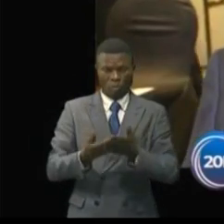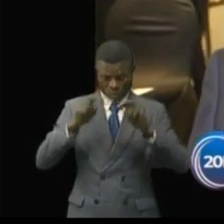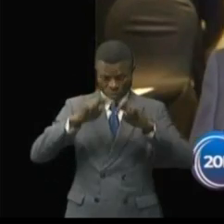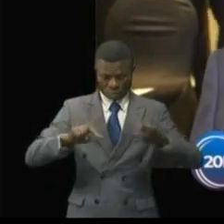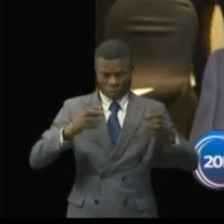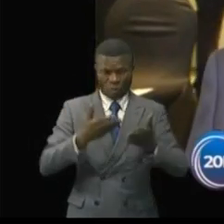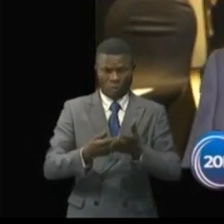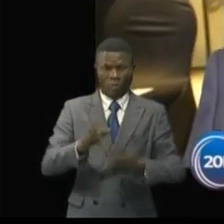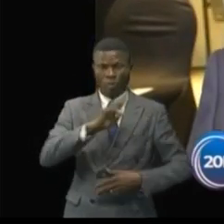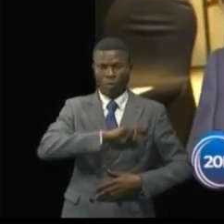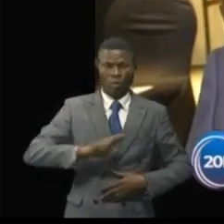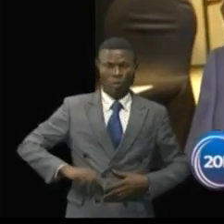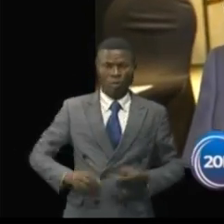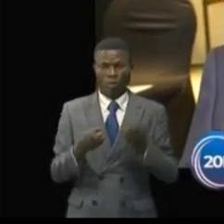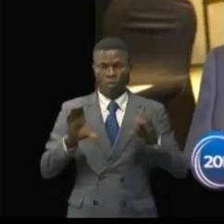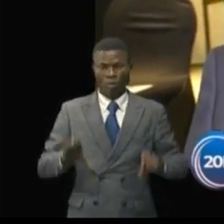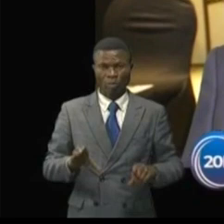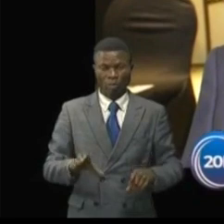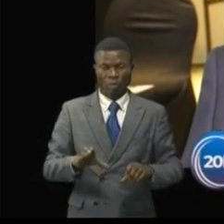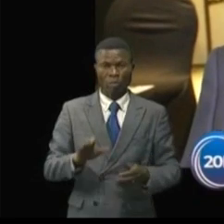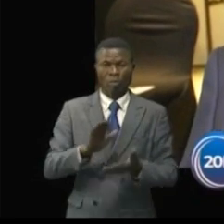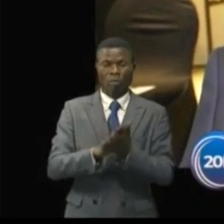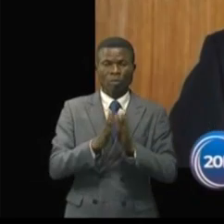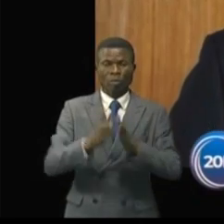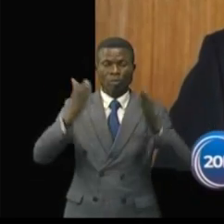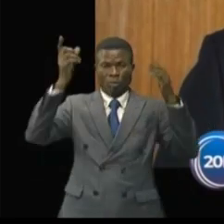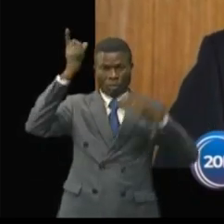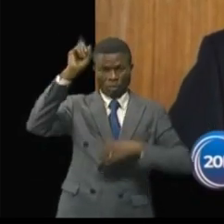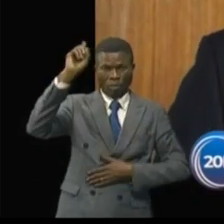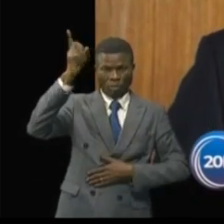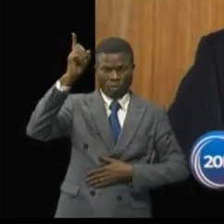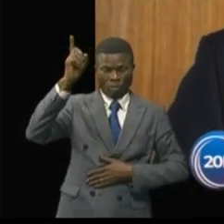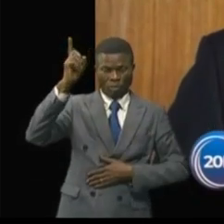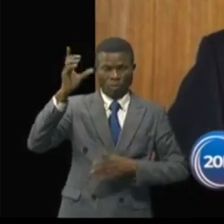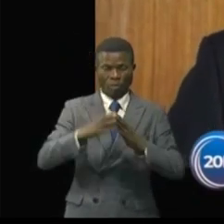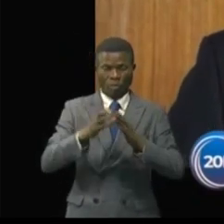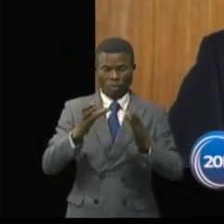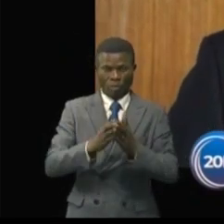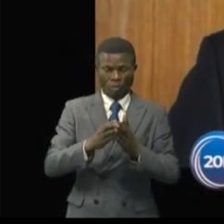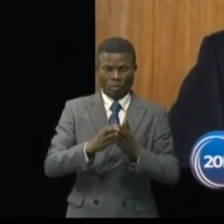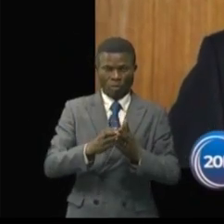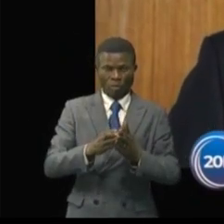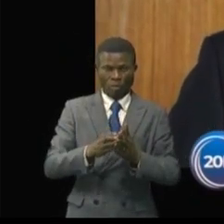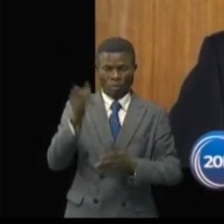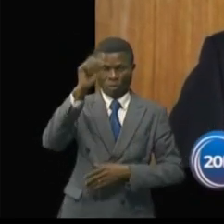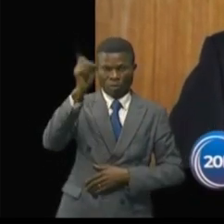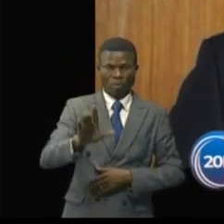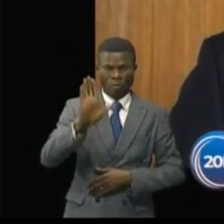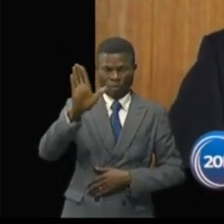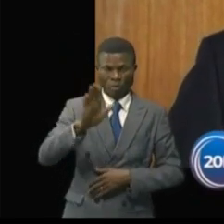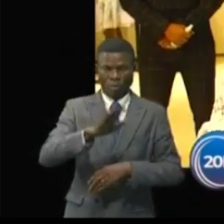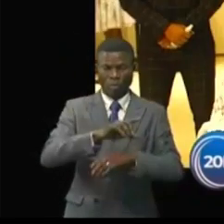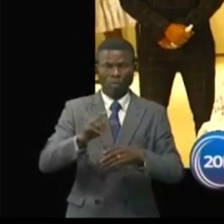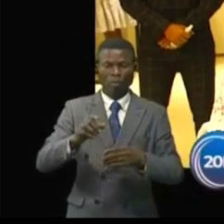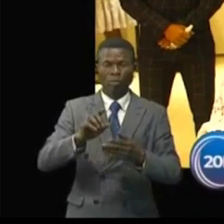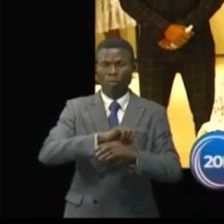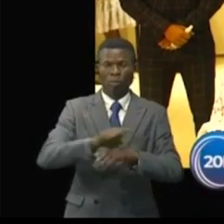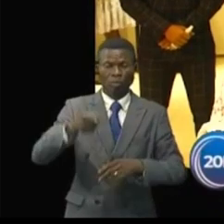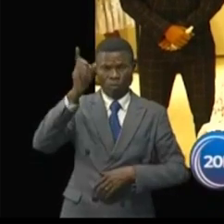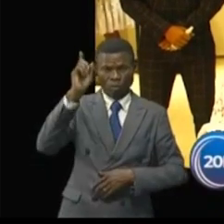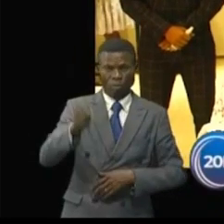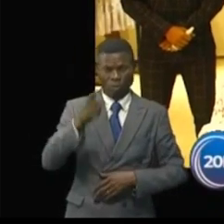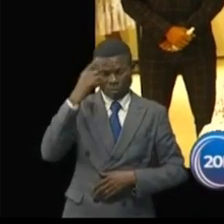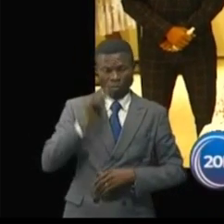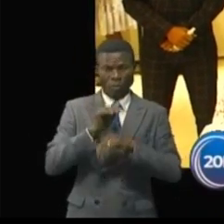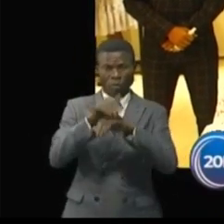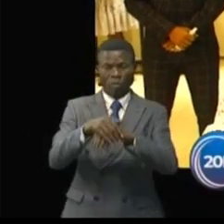La RDC vient en tête en Afrique avec une note de 35 sur 100 pour la